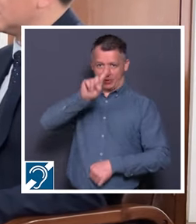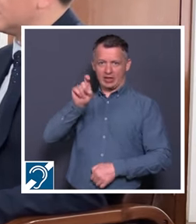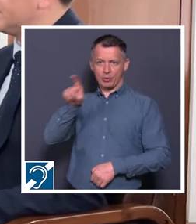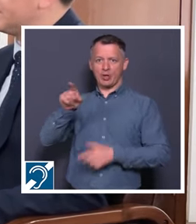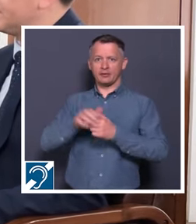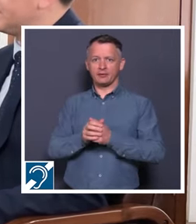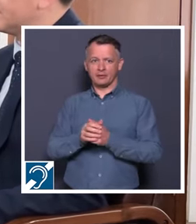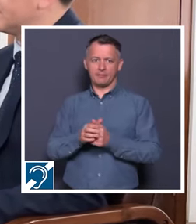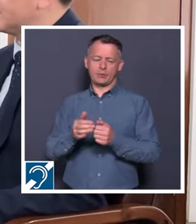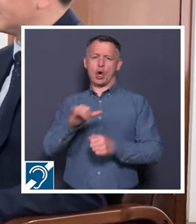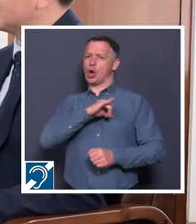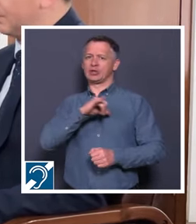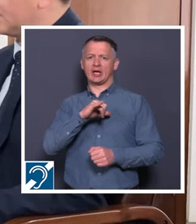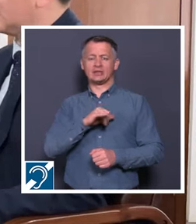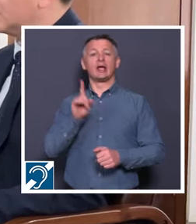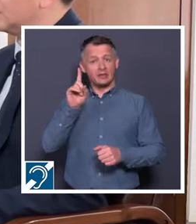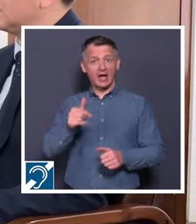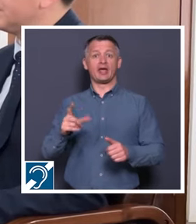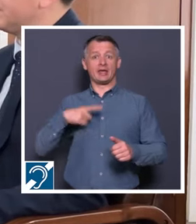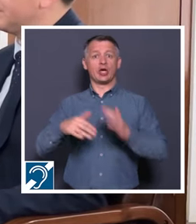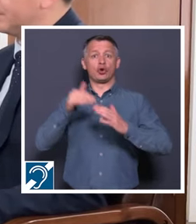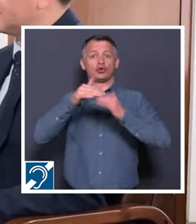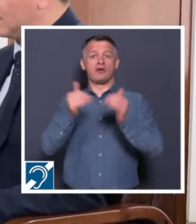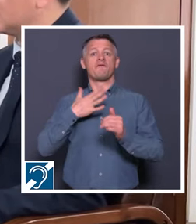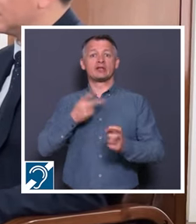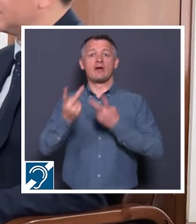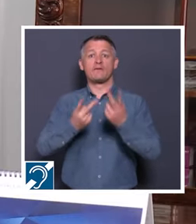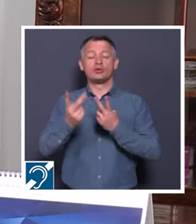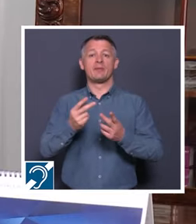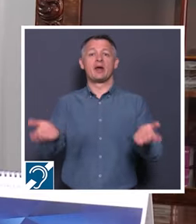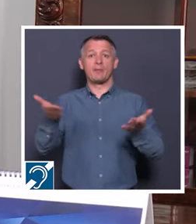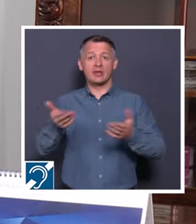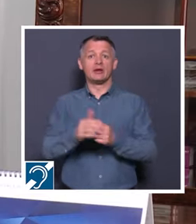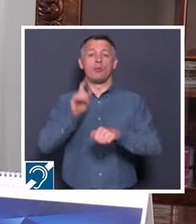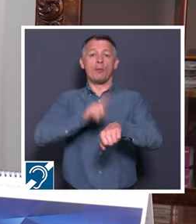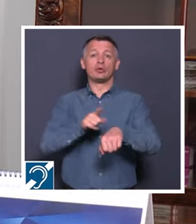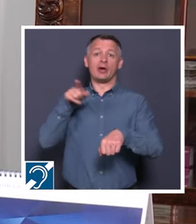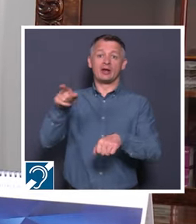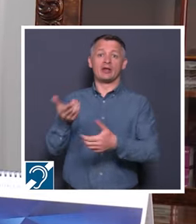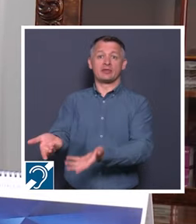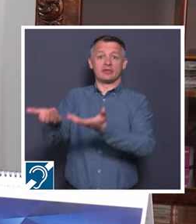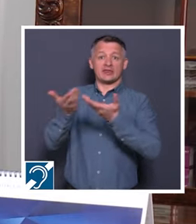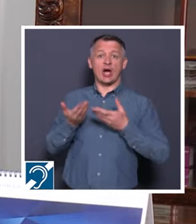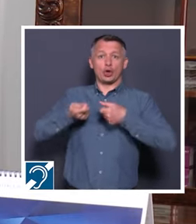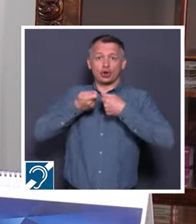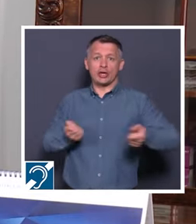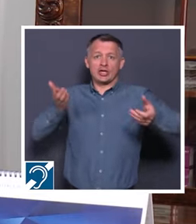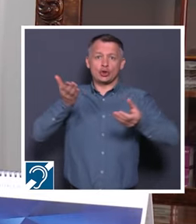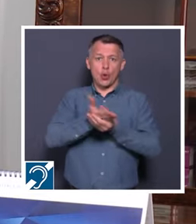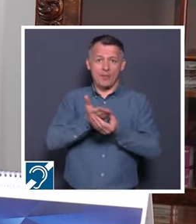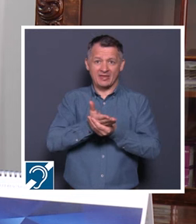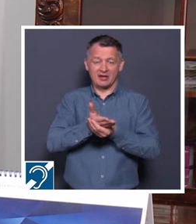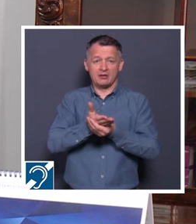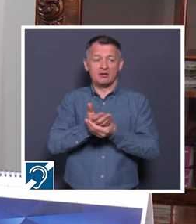Adică, totuși, indiferent de e construit, Da. Vrem să-l folosim cât mai repede. Exact. Atunci, în momentul când însele pun toate documentele la